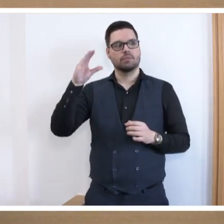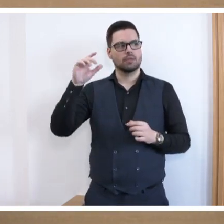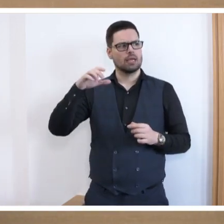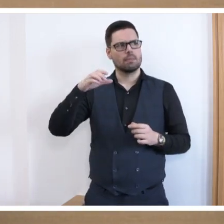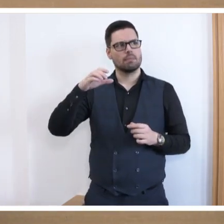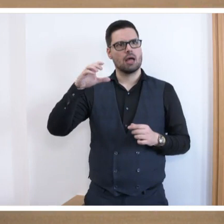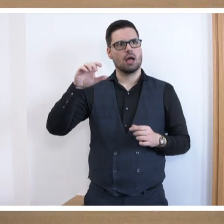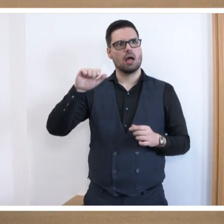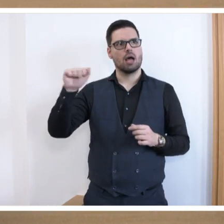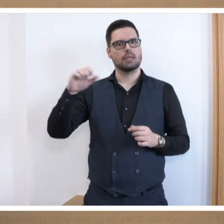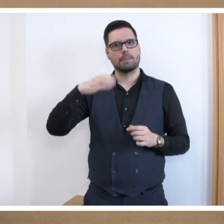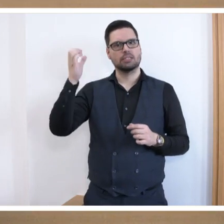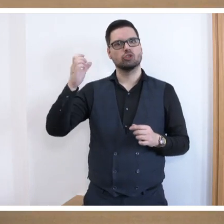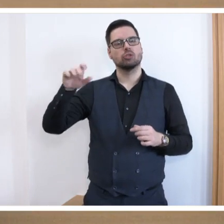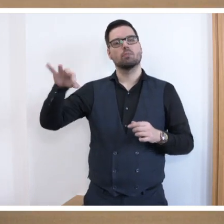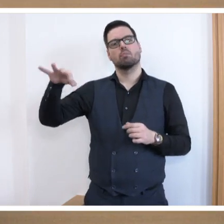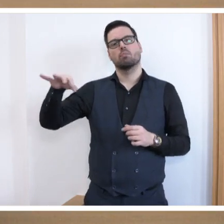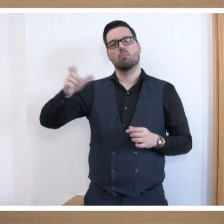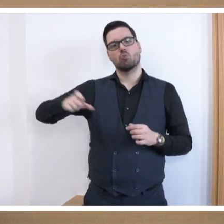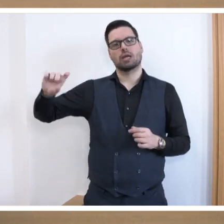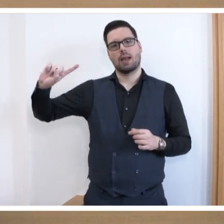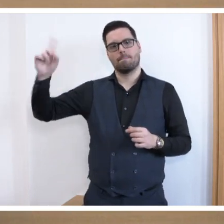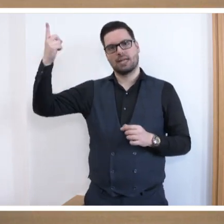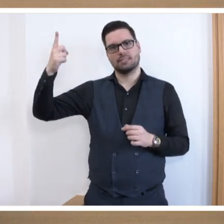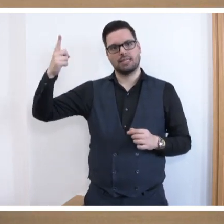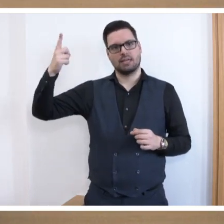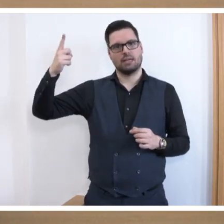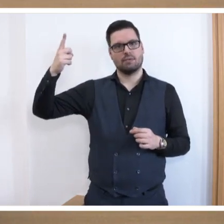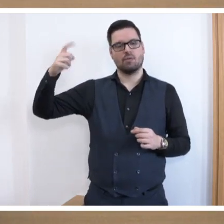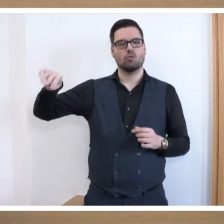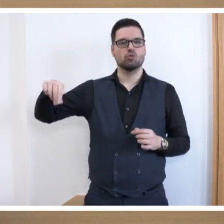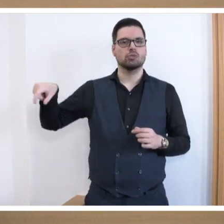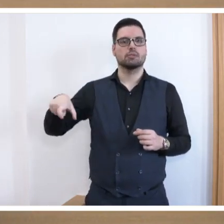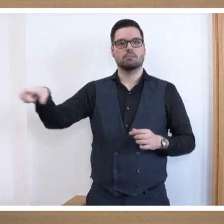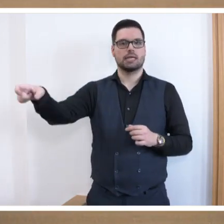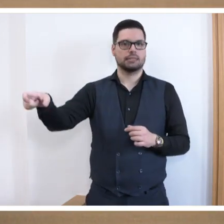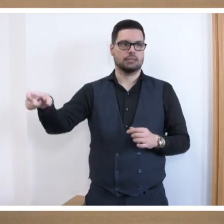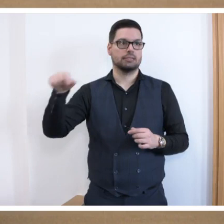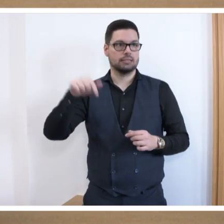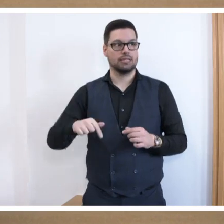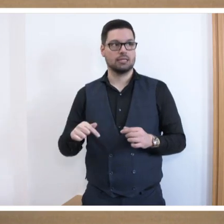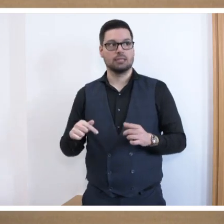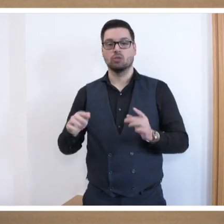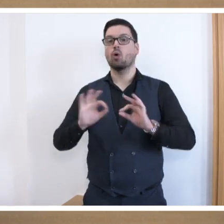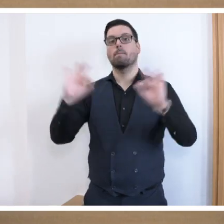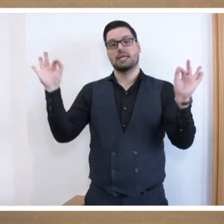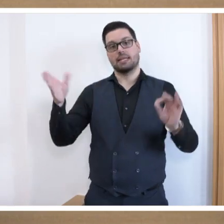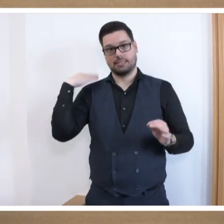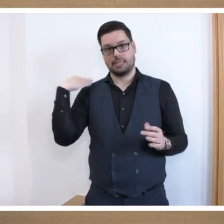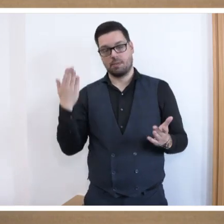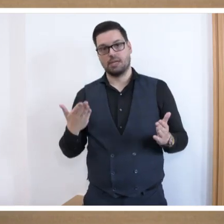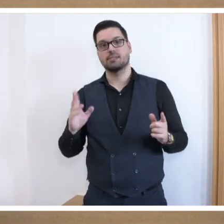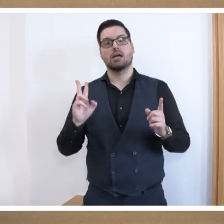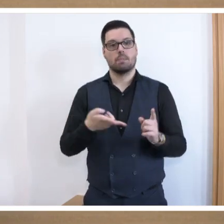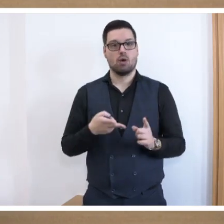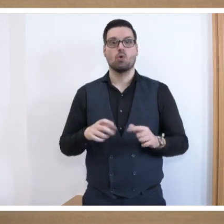dem Bürgermeister aus Sulzbach und auch seiner Verwaltung. Und er hat mir gerade gestern noch mal gesagt, wir sind besser aufgestellt, als wir es vor einigen Jahren noch waren. Aber auch